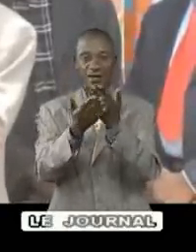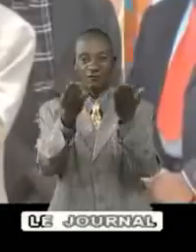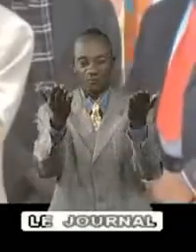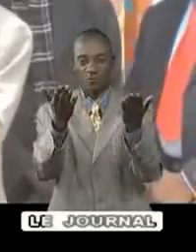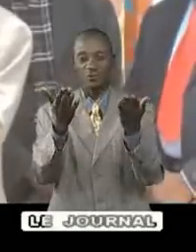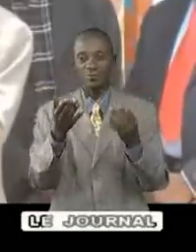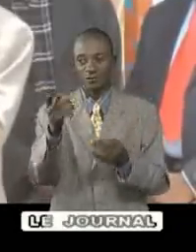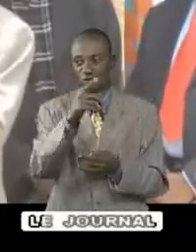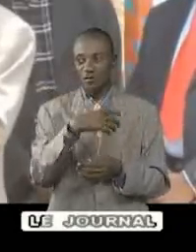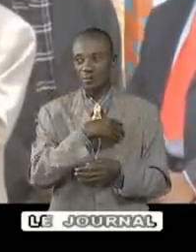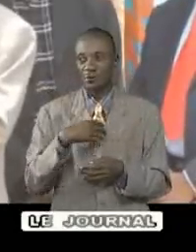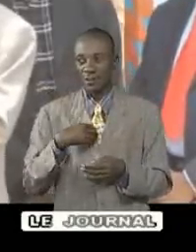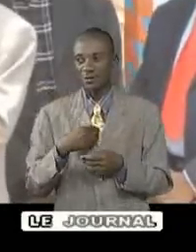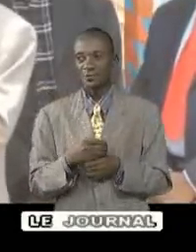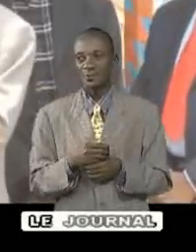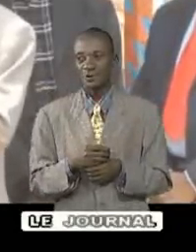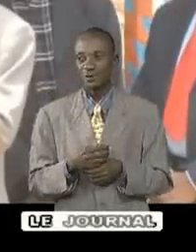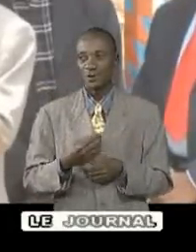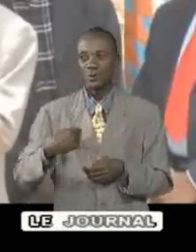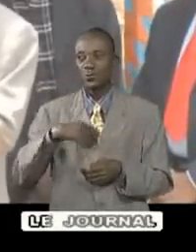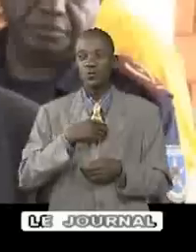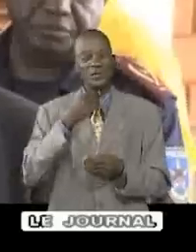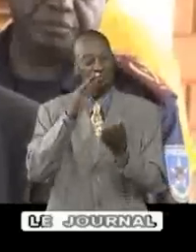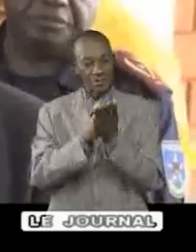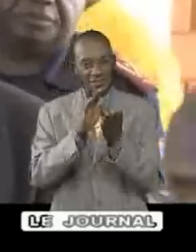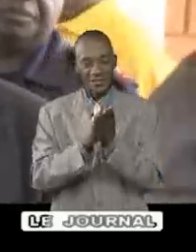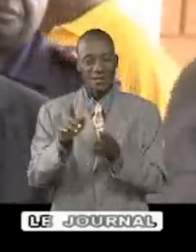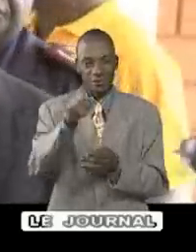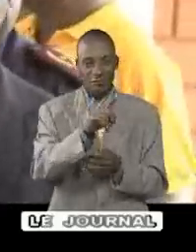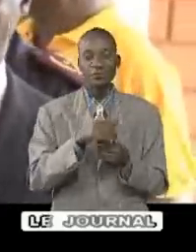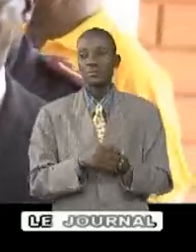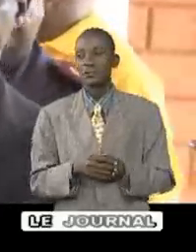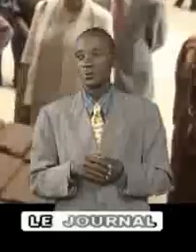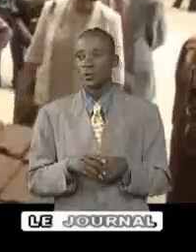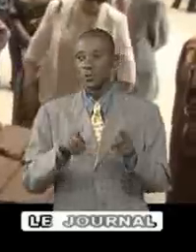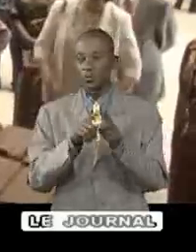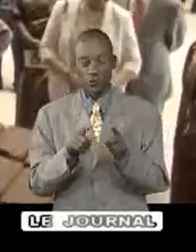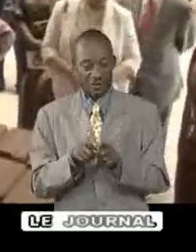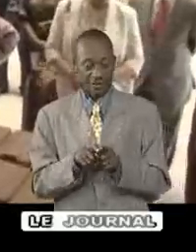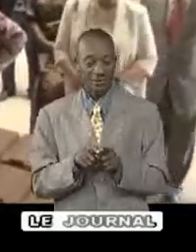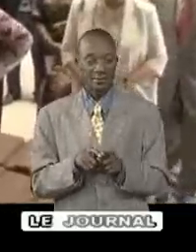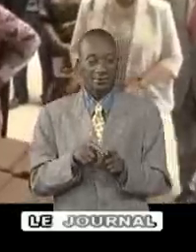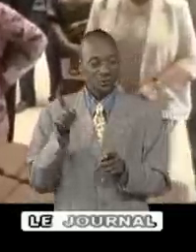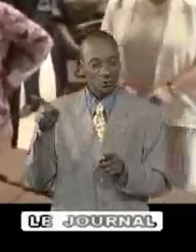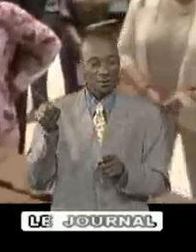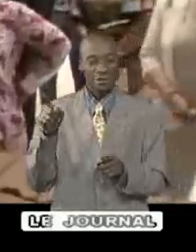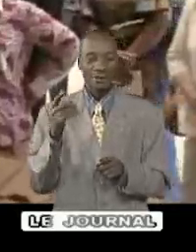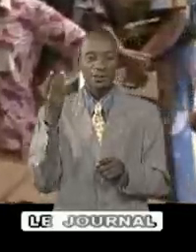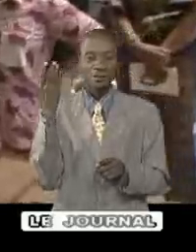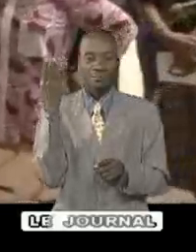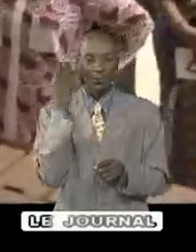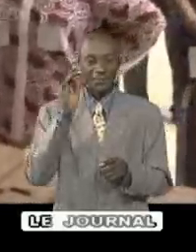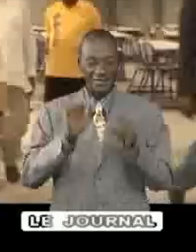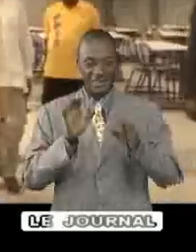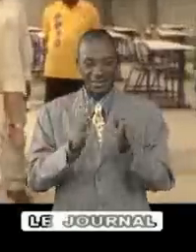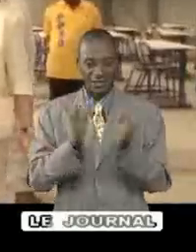d'accepter l'expression de notre profonde reconnaissance. Évariste Beauchab, fils du terroir, trouve en cette œuvre